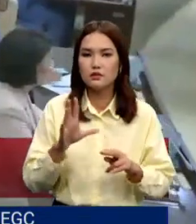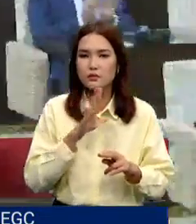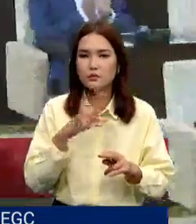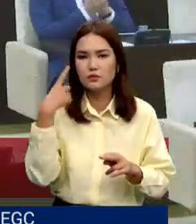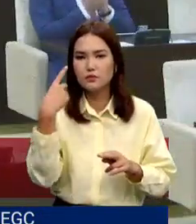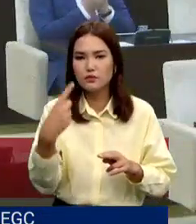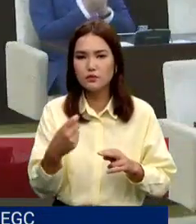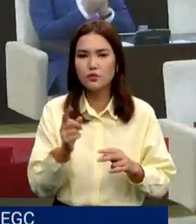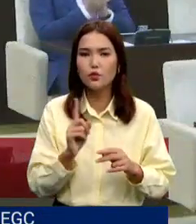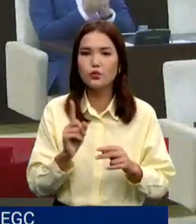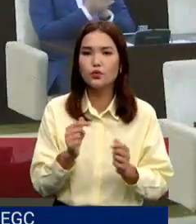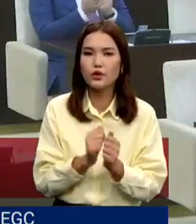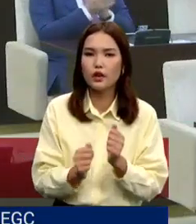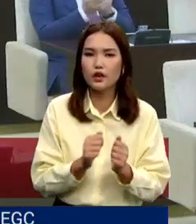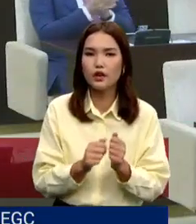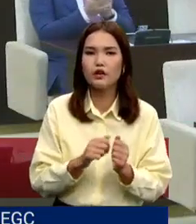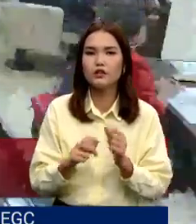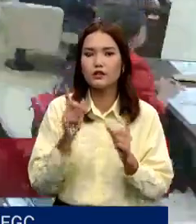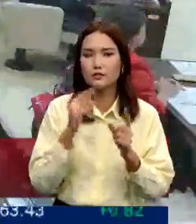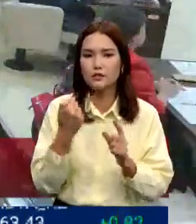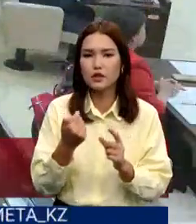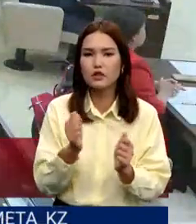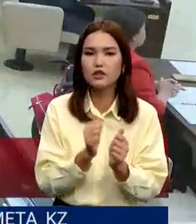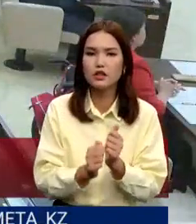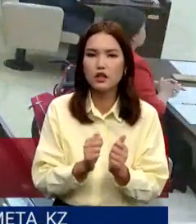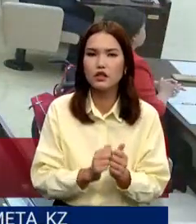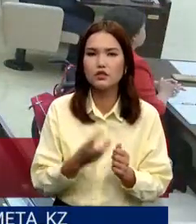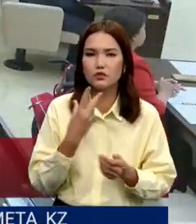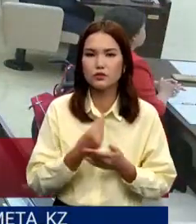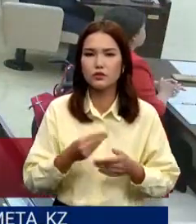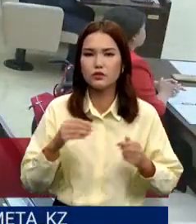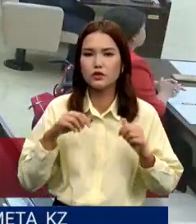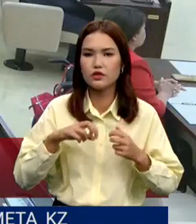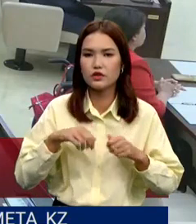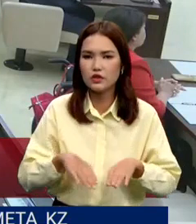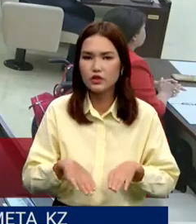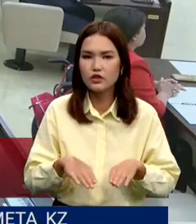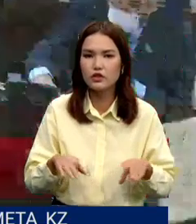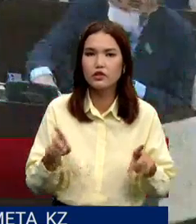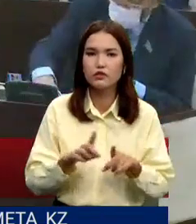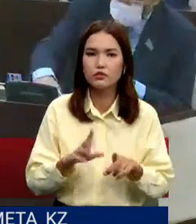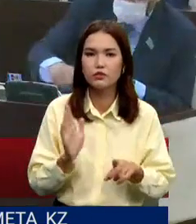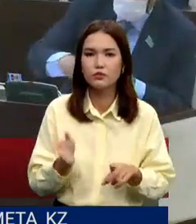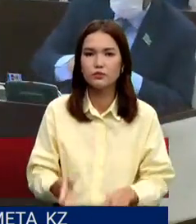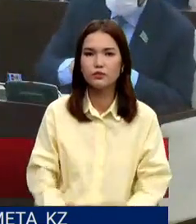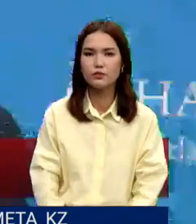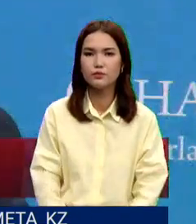целом. И заявленные внеочередные выборы помогут в этом, считает Маулен Шимбаев.